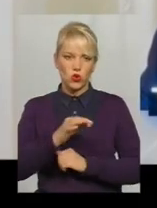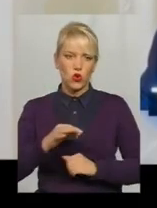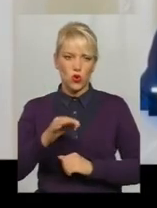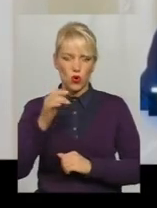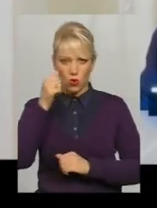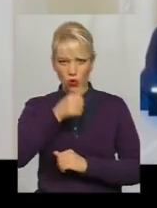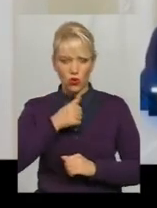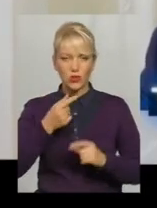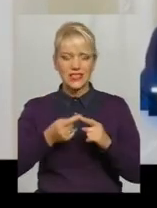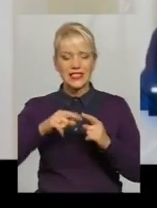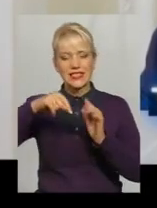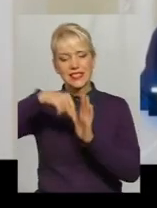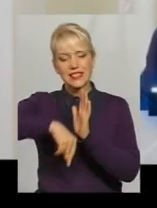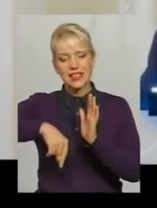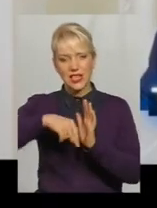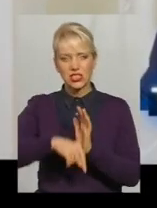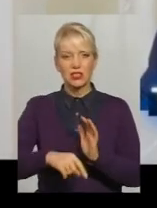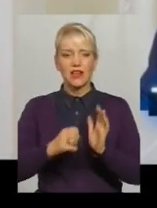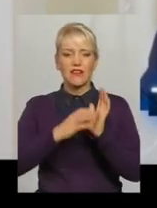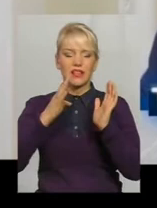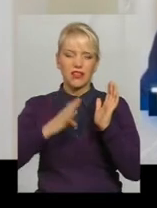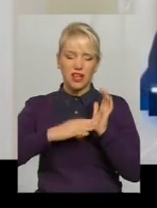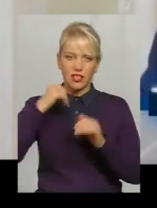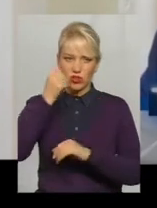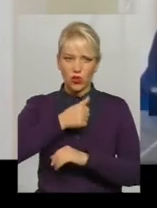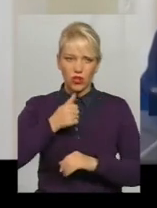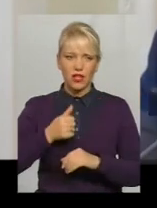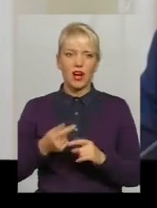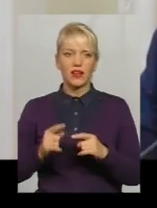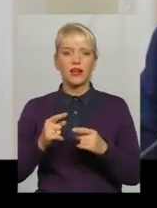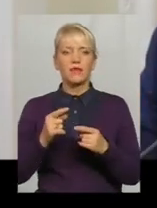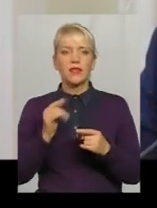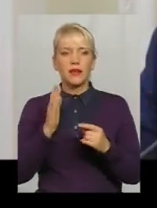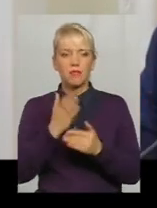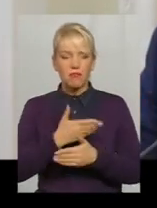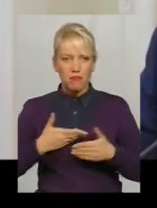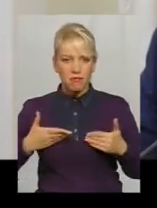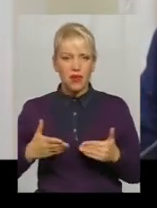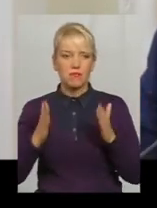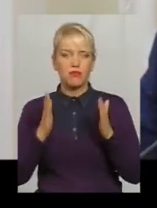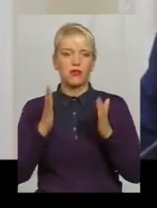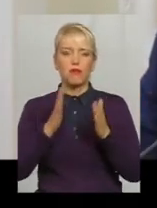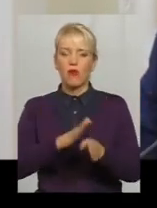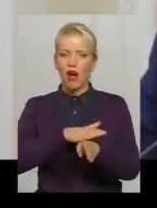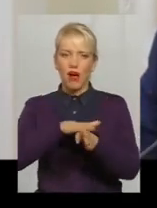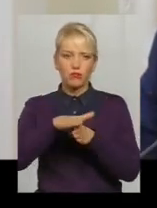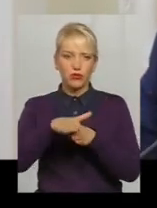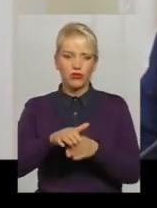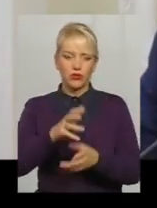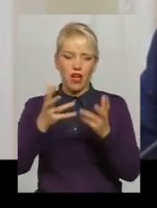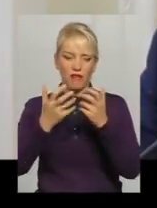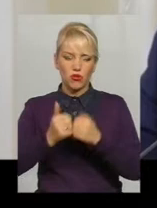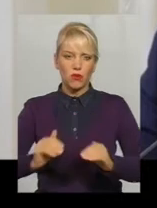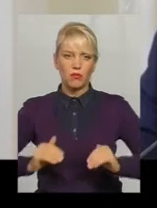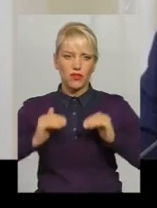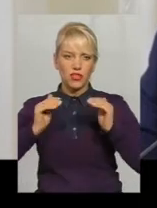Це означає, що в 2019-му, в інших роках ми будемо абсолютно автоматично підвищувати